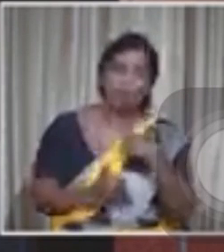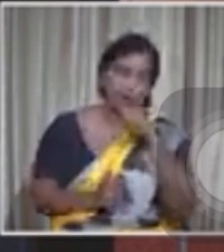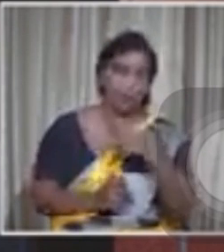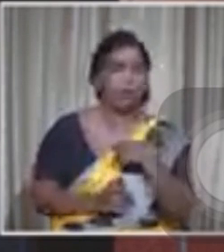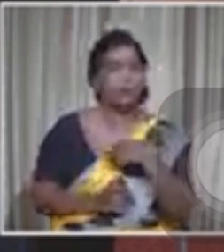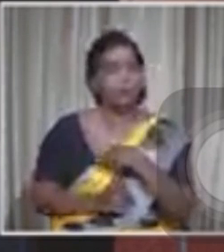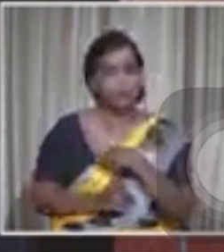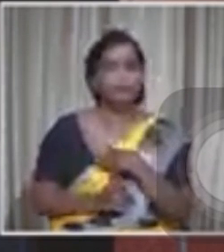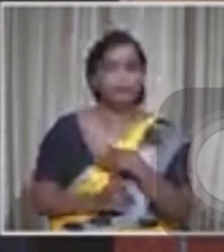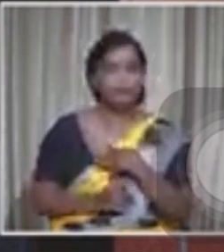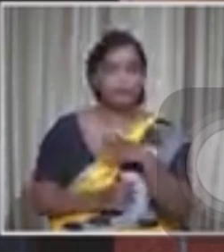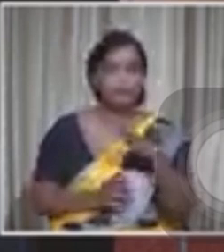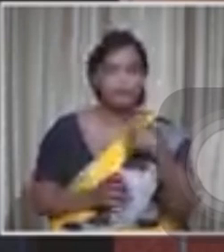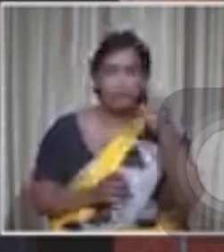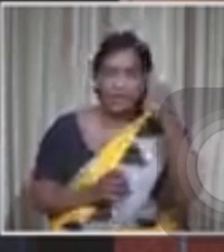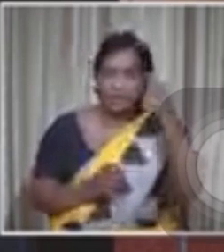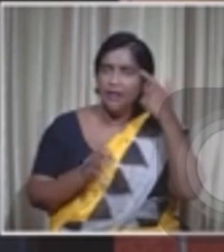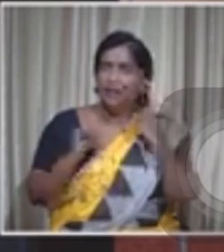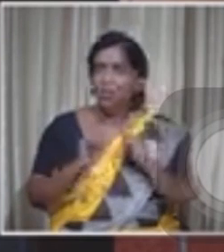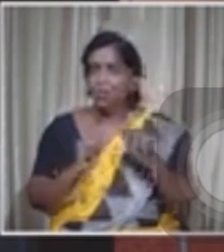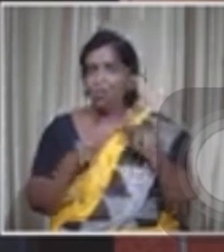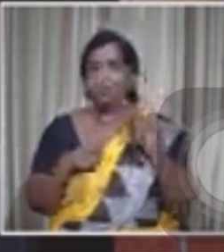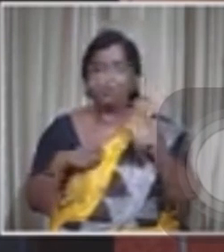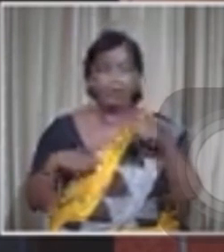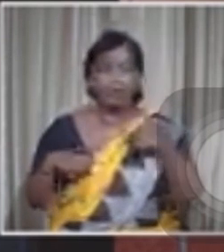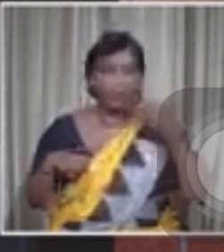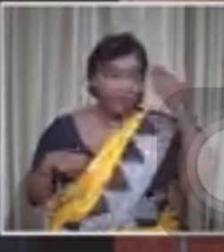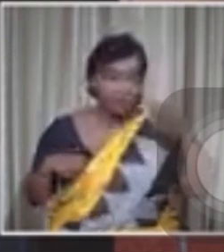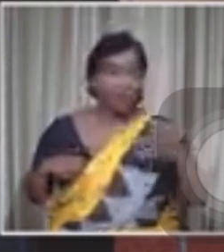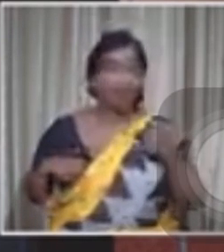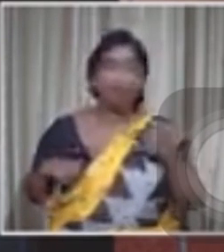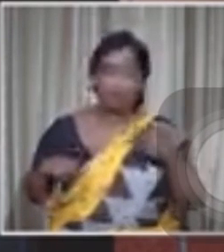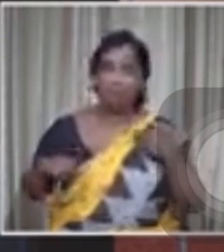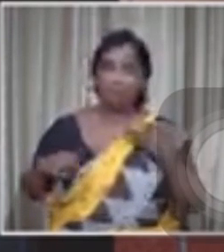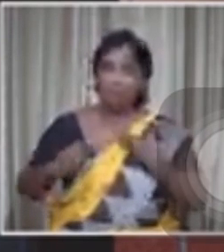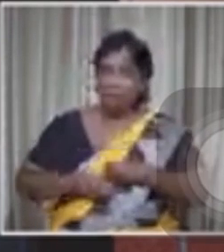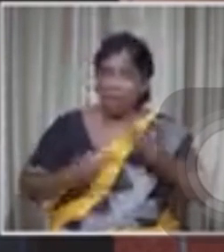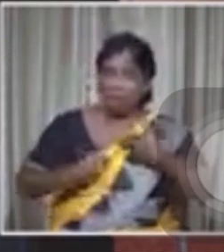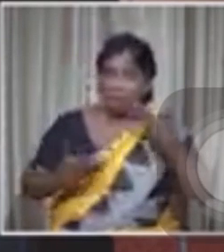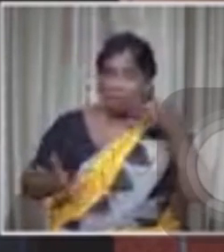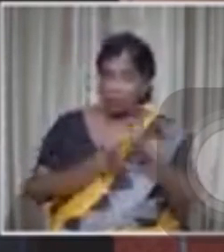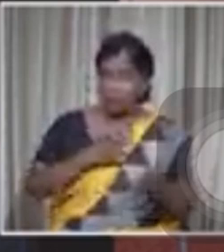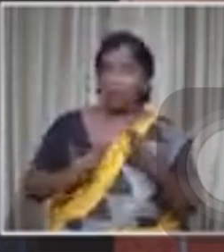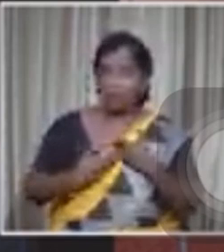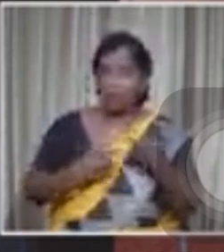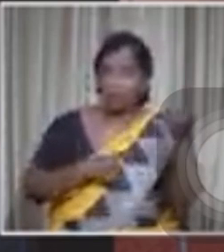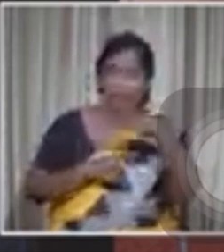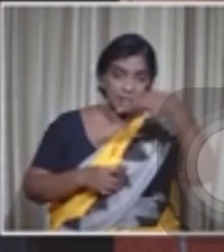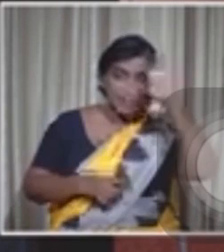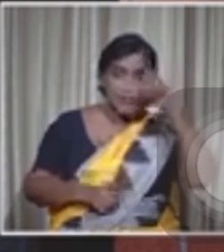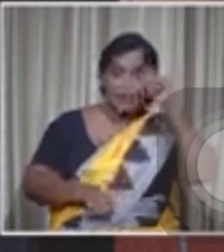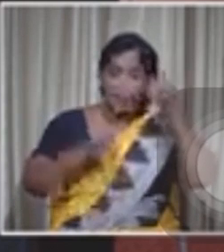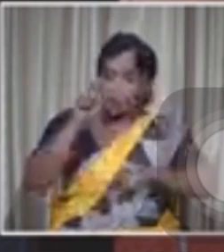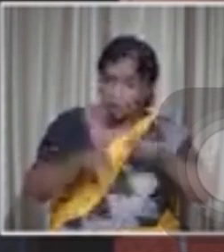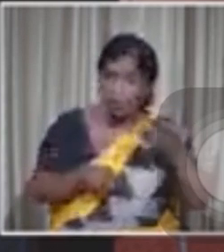பார்க்கிறோம். நாங்கள் கொல்லப்பட்ட பொழுதெல்லாம், நாங்கள் அழிக்கப்பட்ட பொழுதெல்லாம் யாராவது ஒரு சிங்கள பொதுமகன் அல்லது ஒரு சிங்கள பல்கலைக்கழக